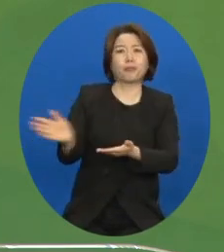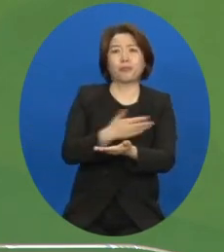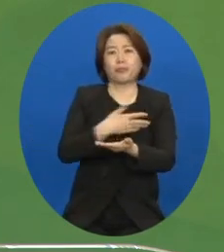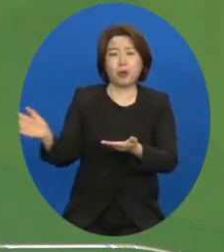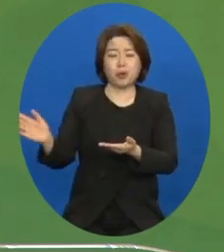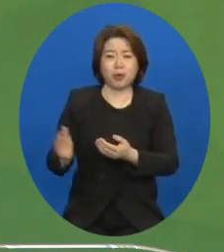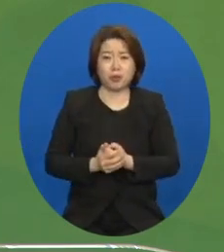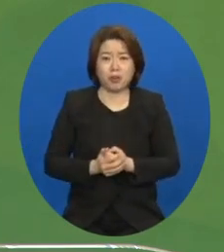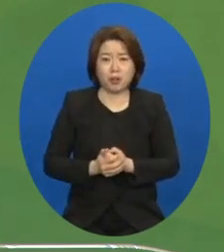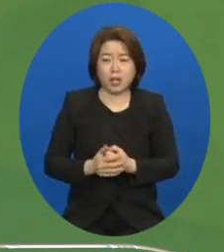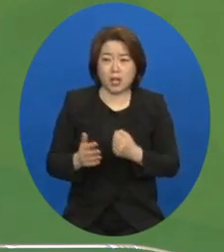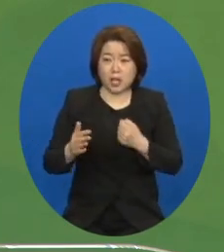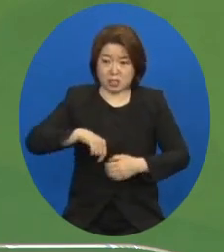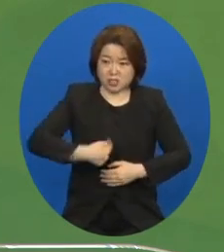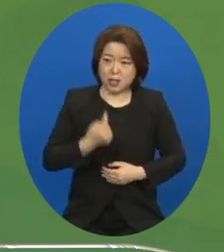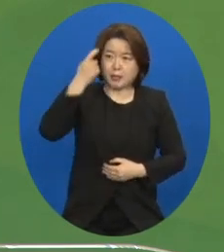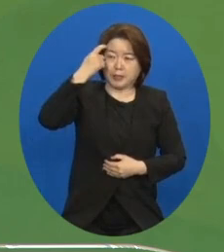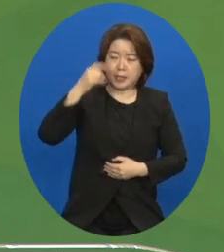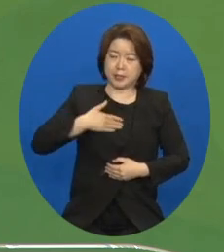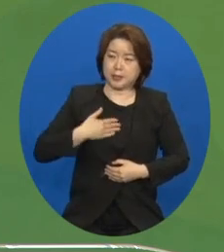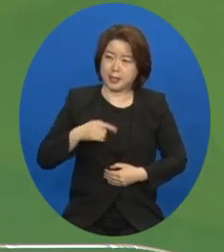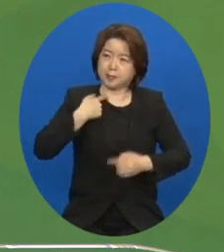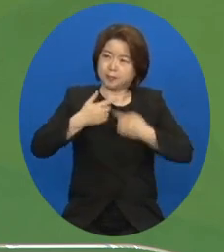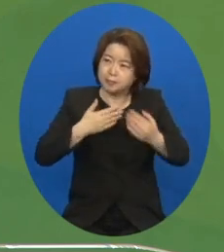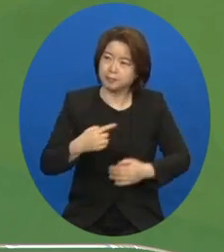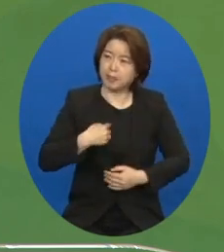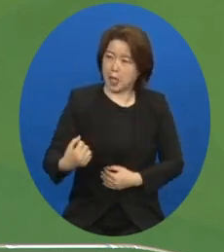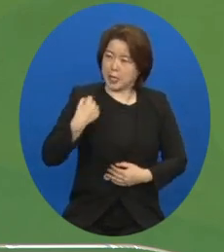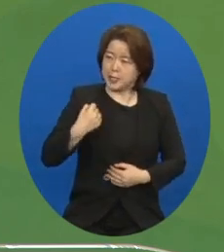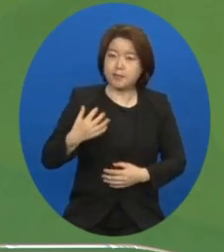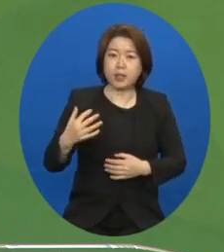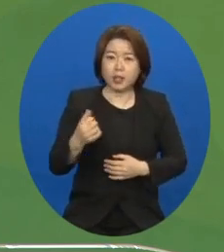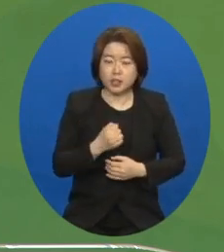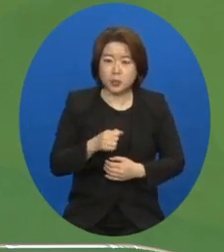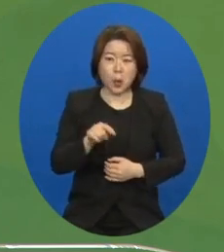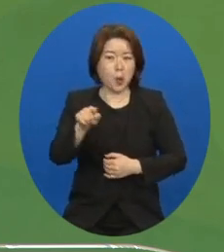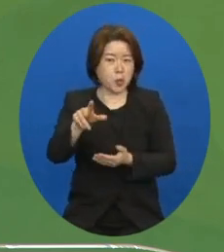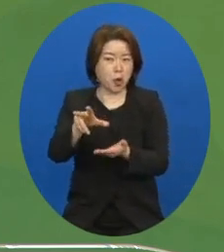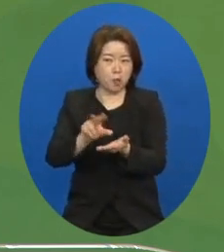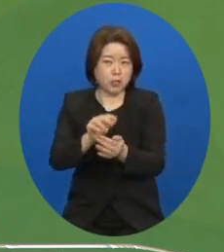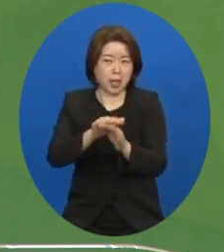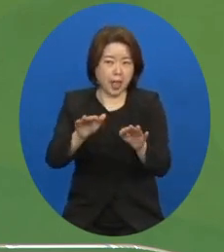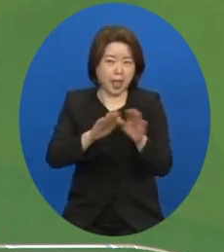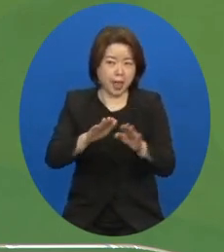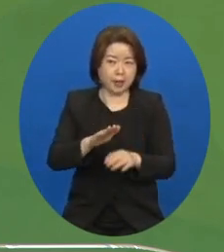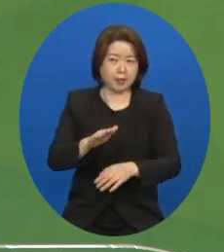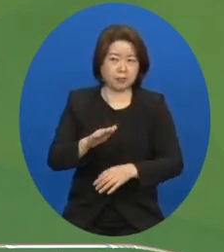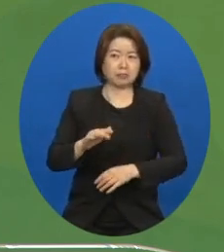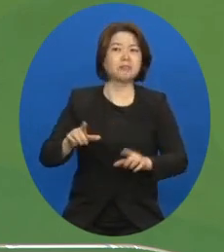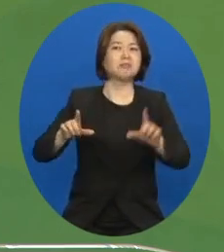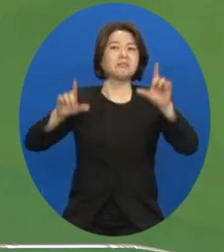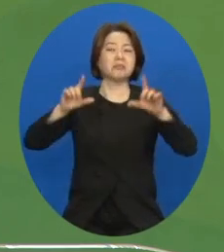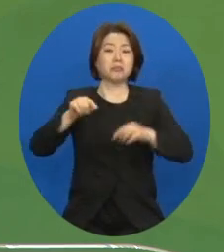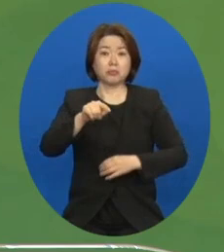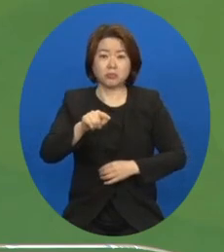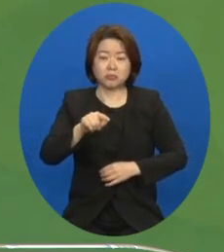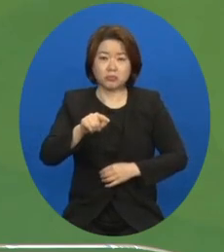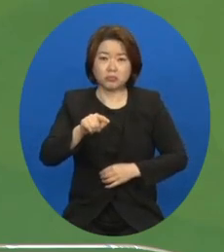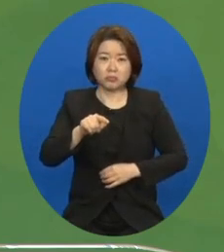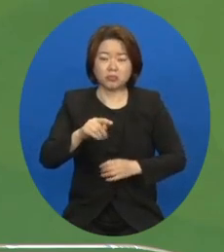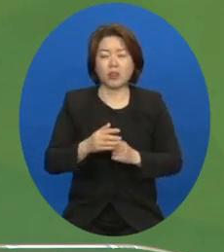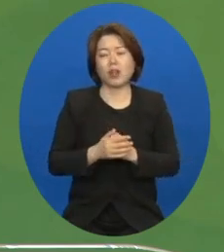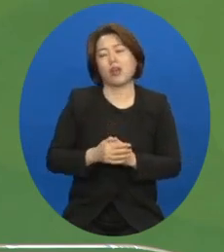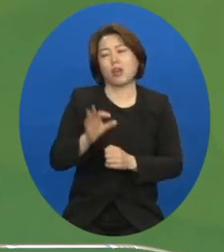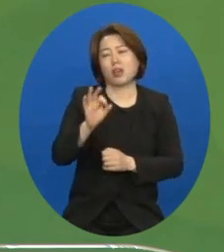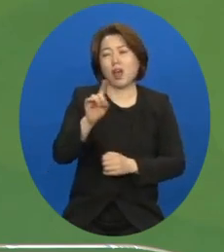그래서 자기 지혜, 자기 능력, 자기 경험 가지고 문제를 해결하려고 하는 태도, 그게